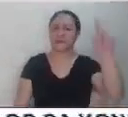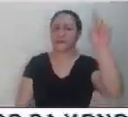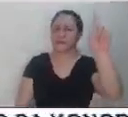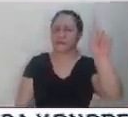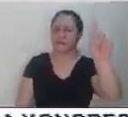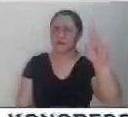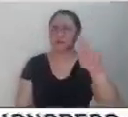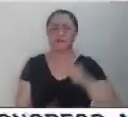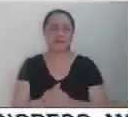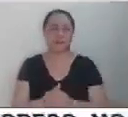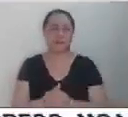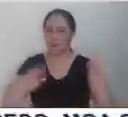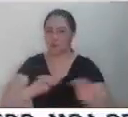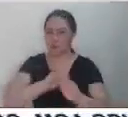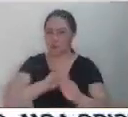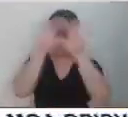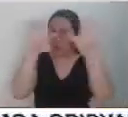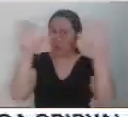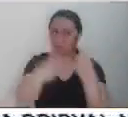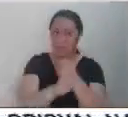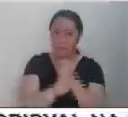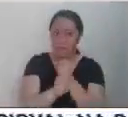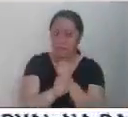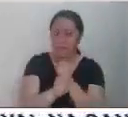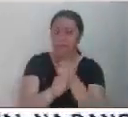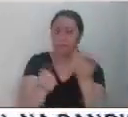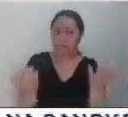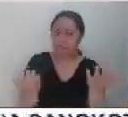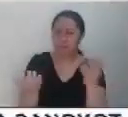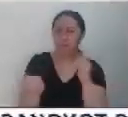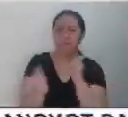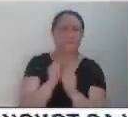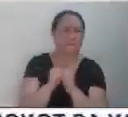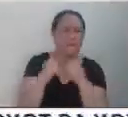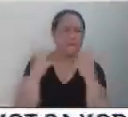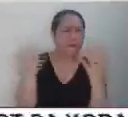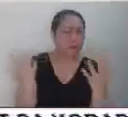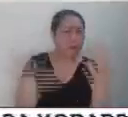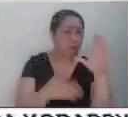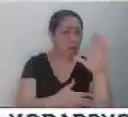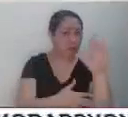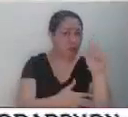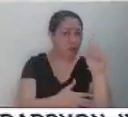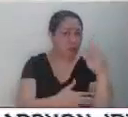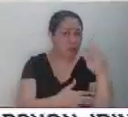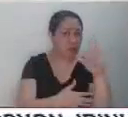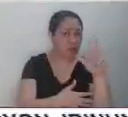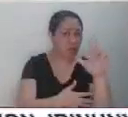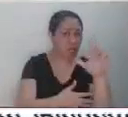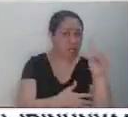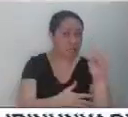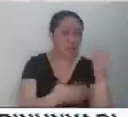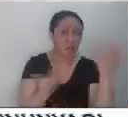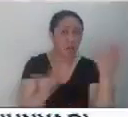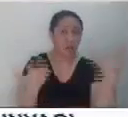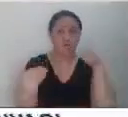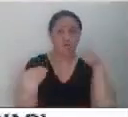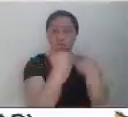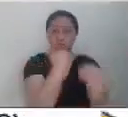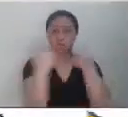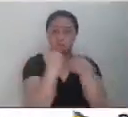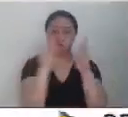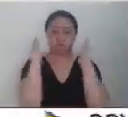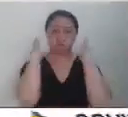pag Metro Pacific, ano pong mga expressways ito, Attorney? Ito po yung pinakamalaki natin, yung North Luzon